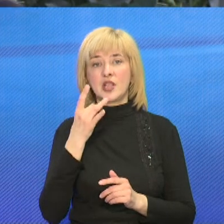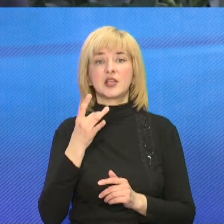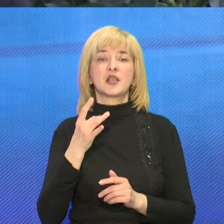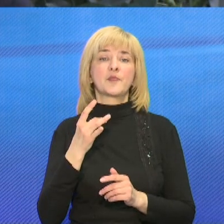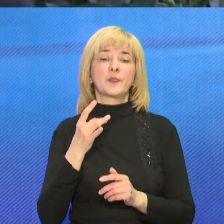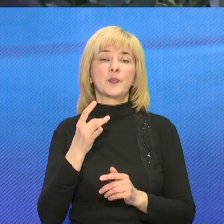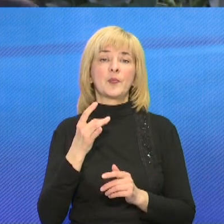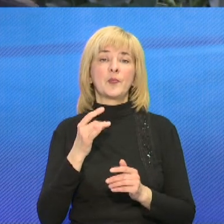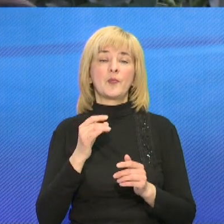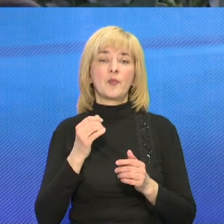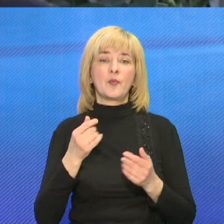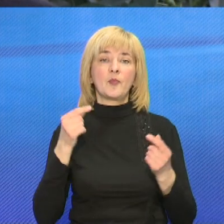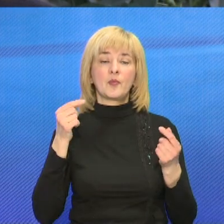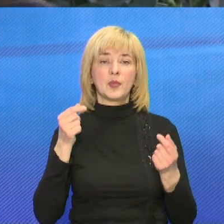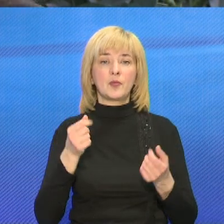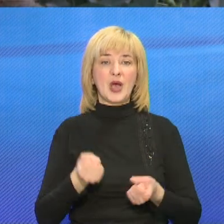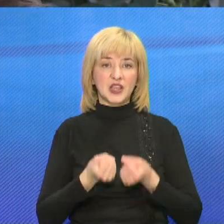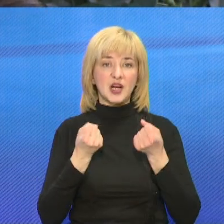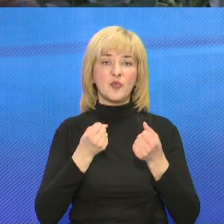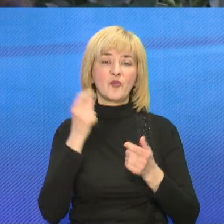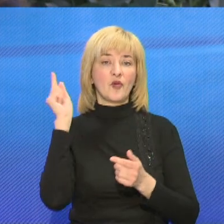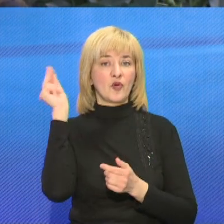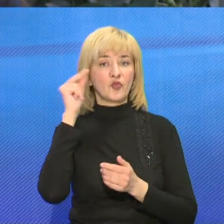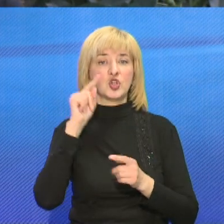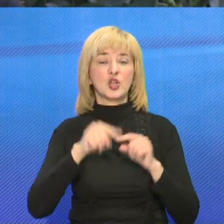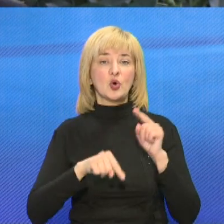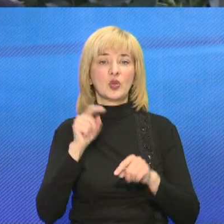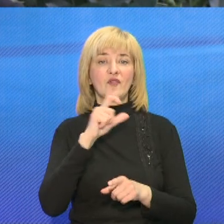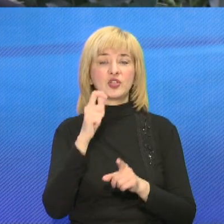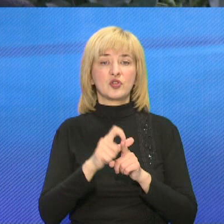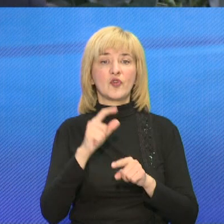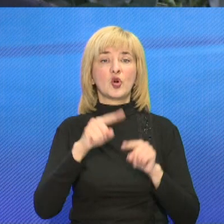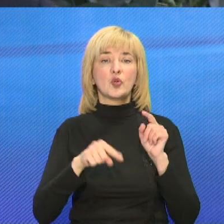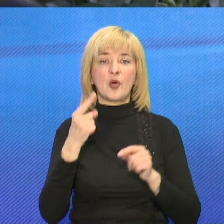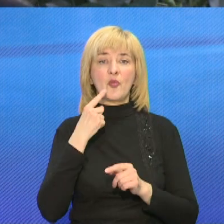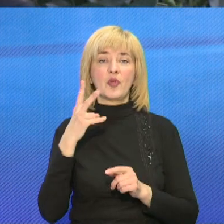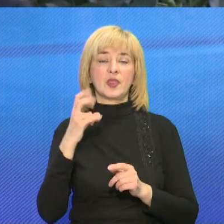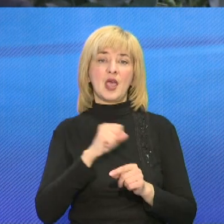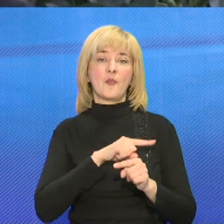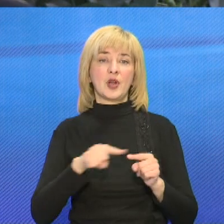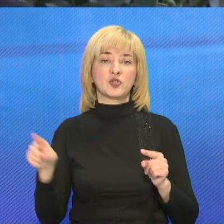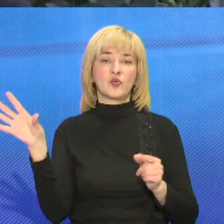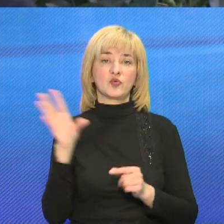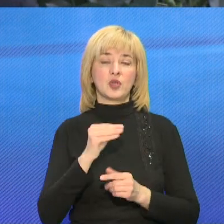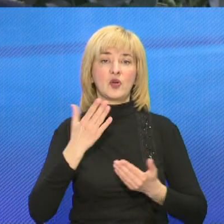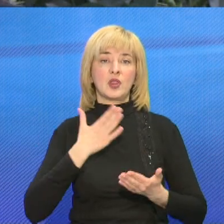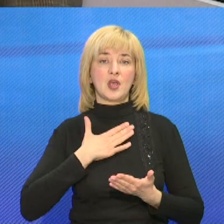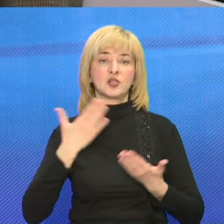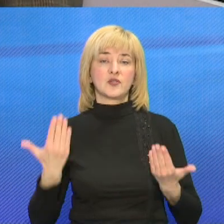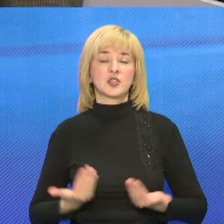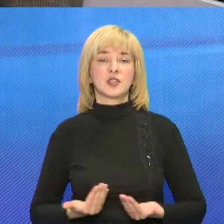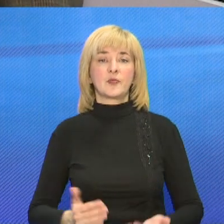прытрымліваемся і падтрымліваем вывучэнне роднага слова, роднай мовы на працягу ўсяго нашага